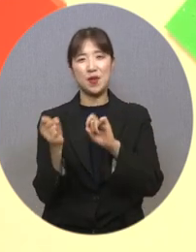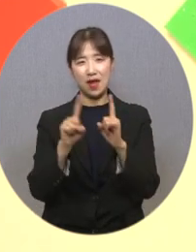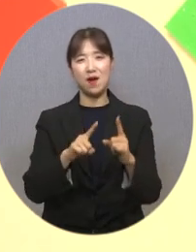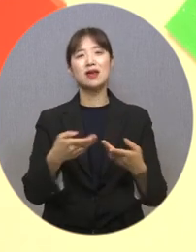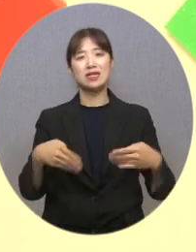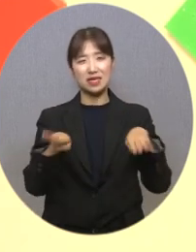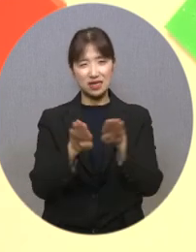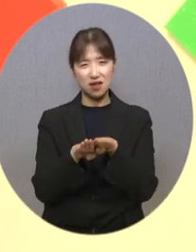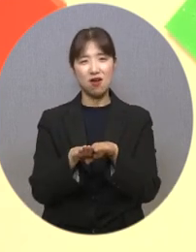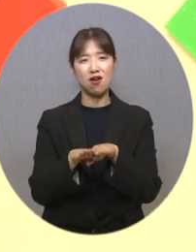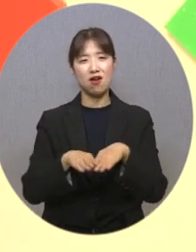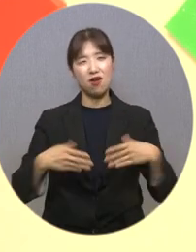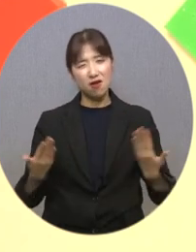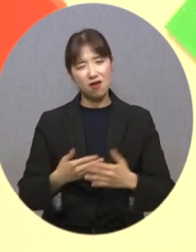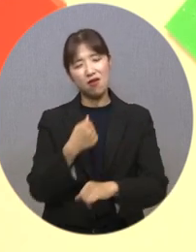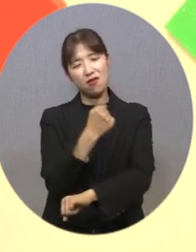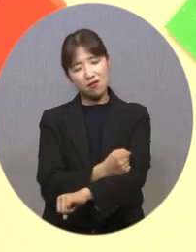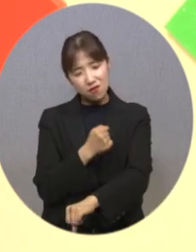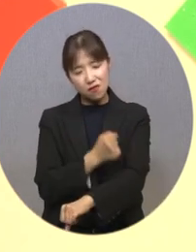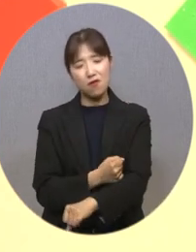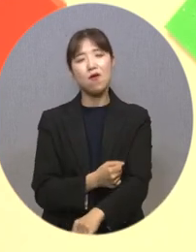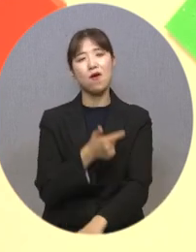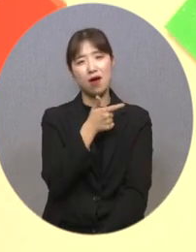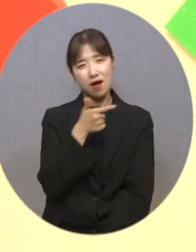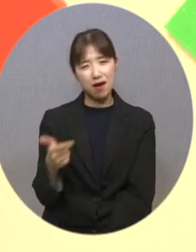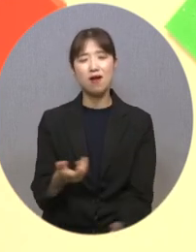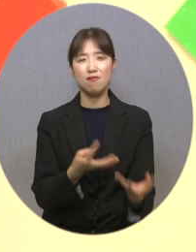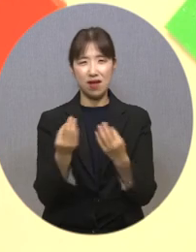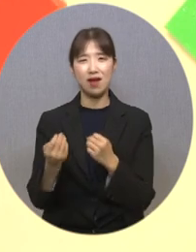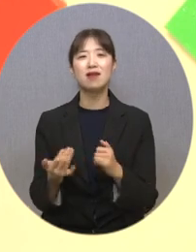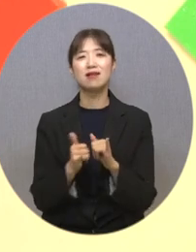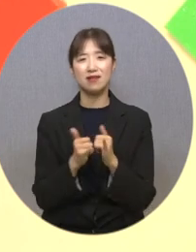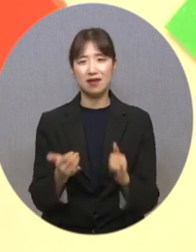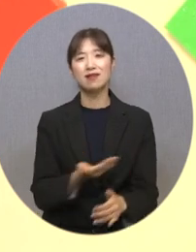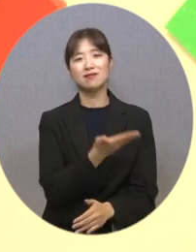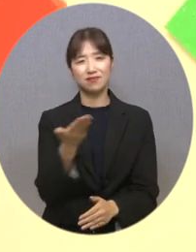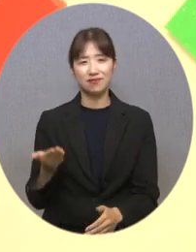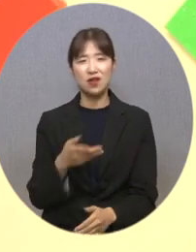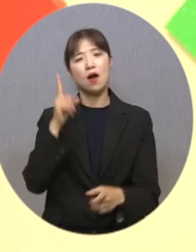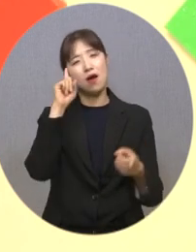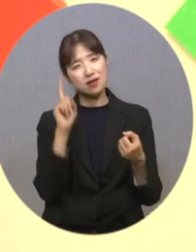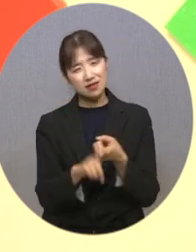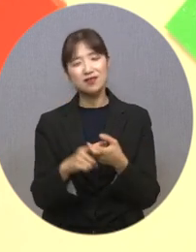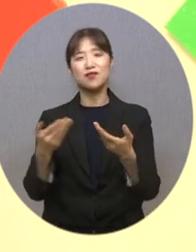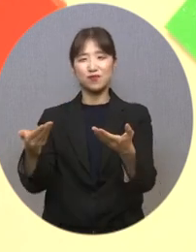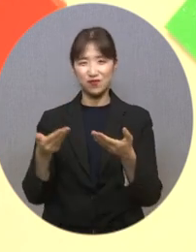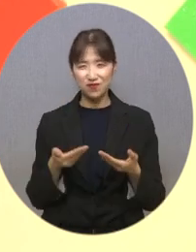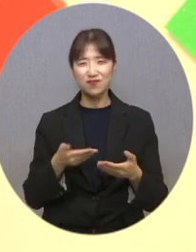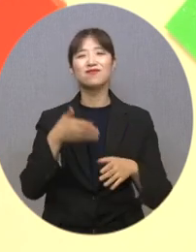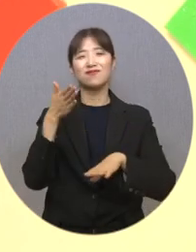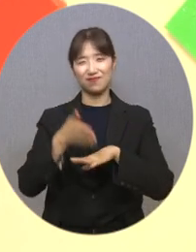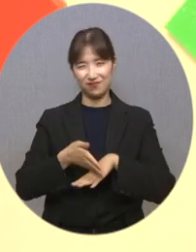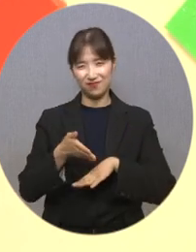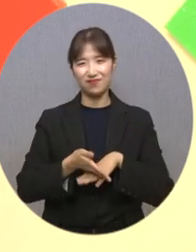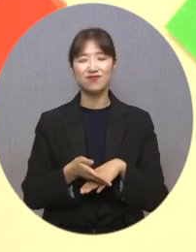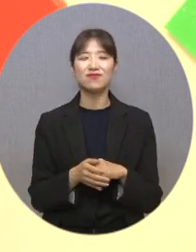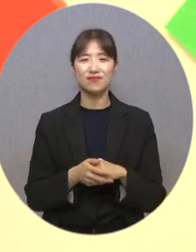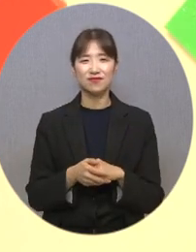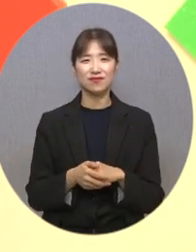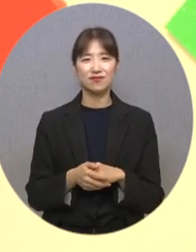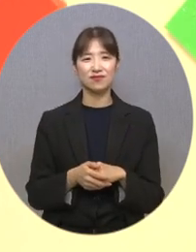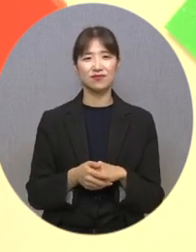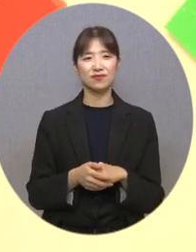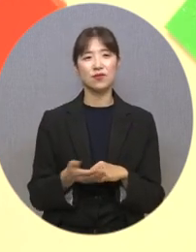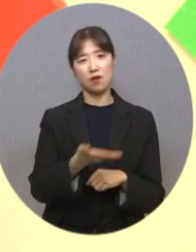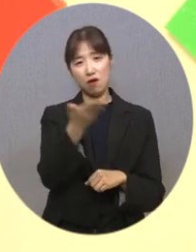시설에서 고생하고 있는 많은 분들에게 여러분이 관심을 가져주셨으면 고맙겠습니다.